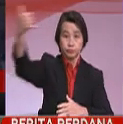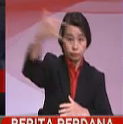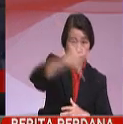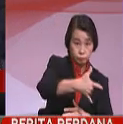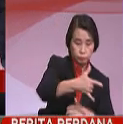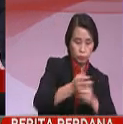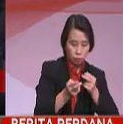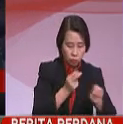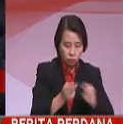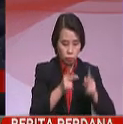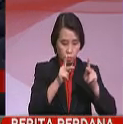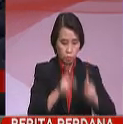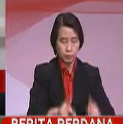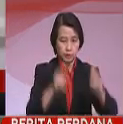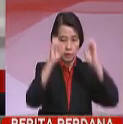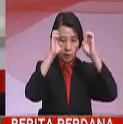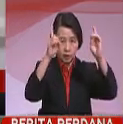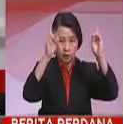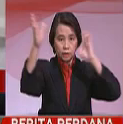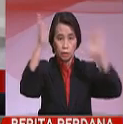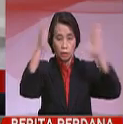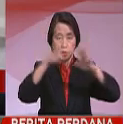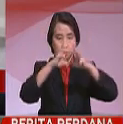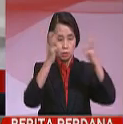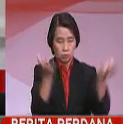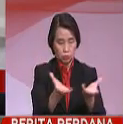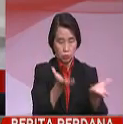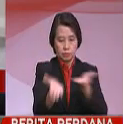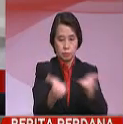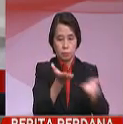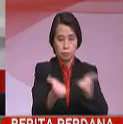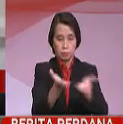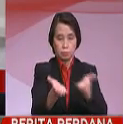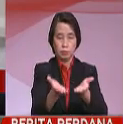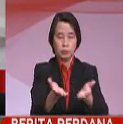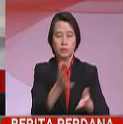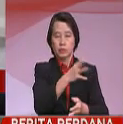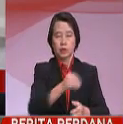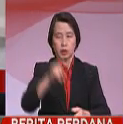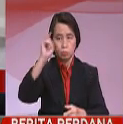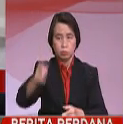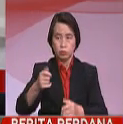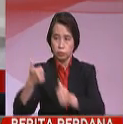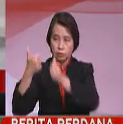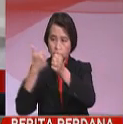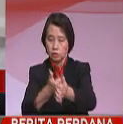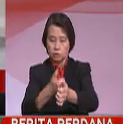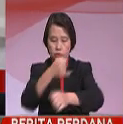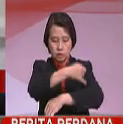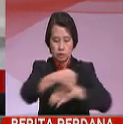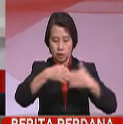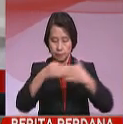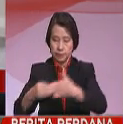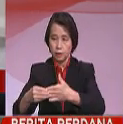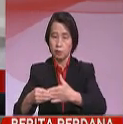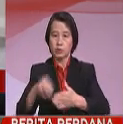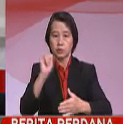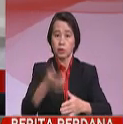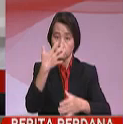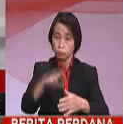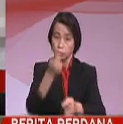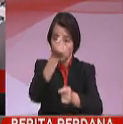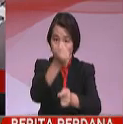mereka diuruskan pihak Education Malaysia Global Services EMGS dan perlu mengikuti garis panduan dan prosedur yang